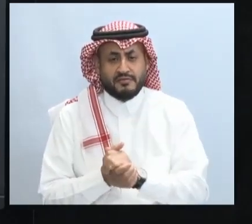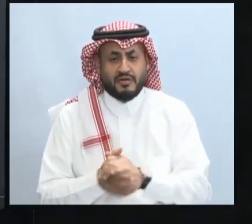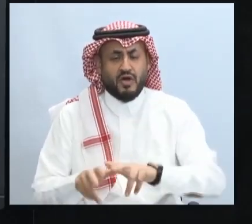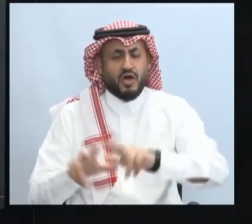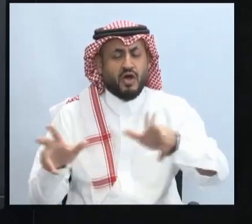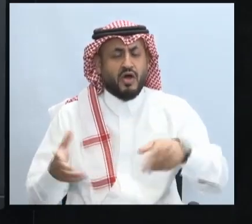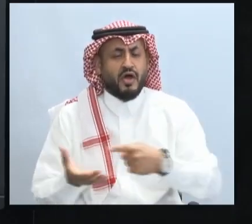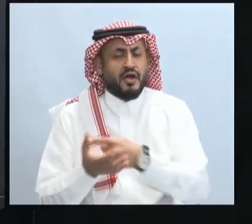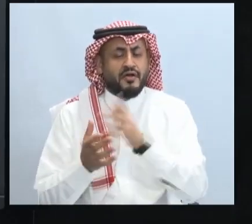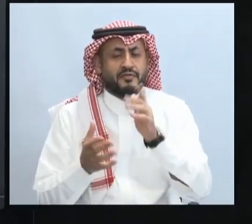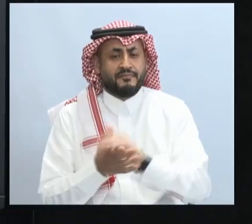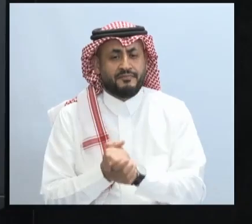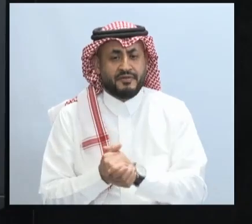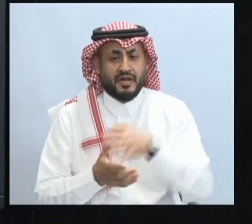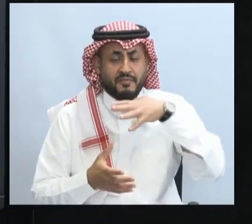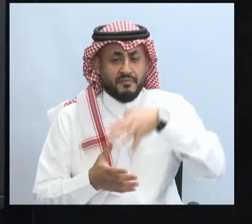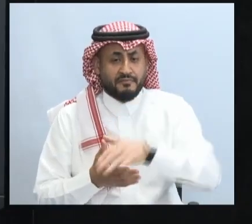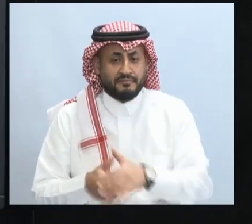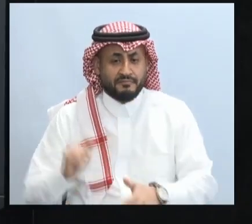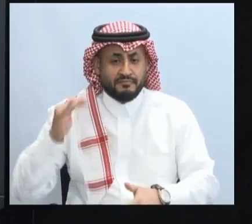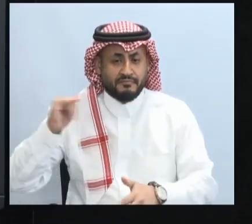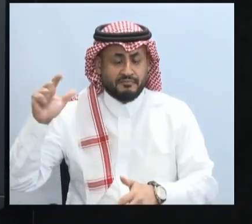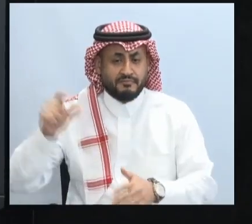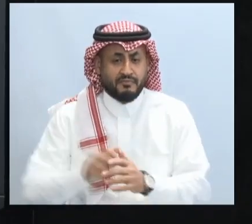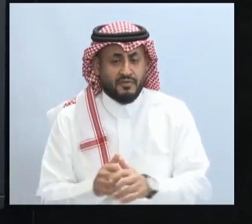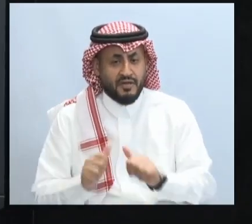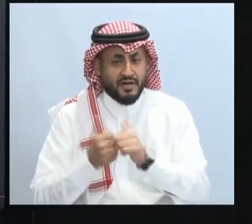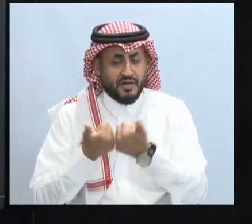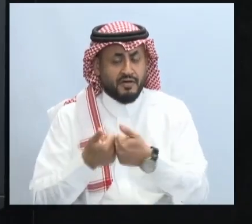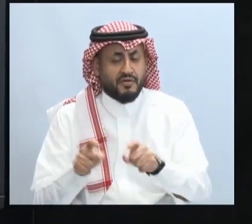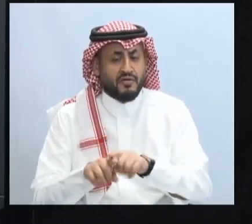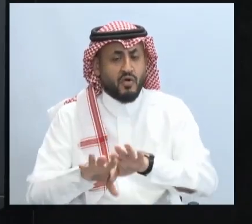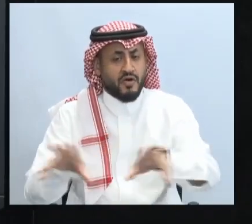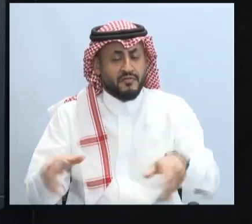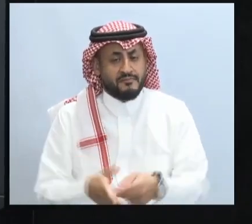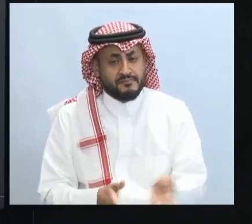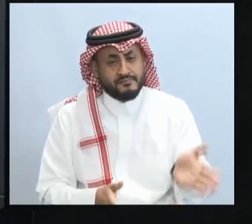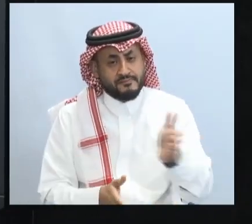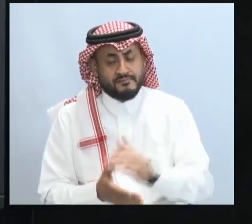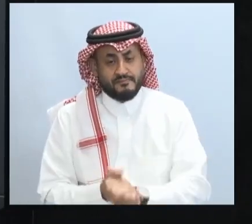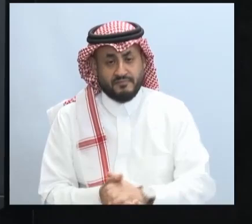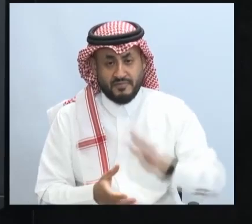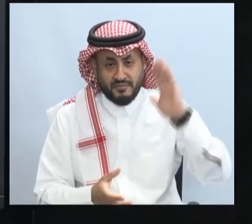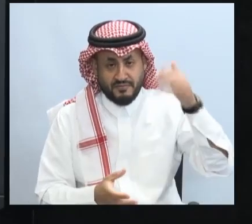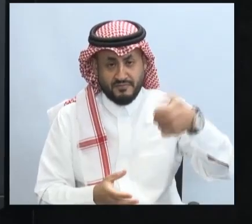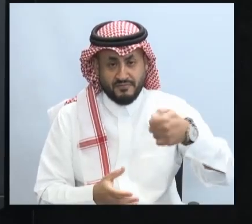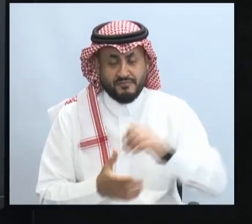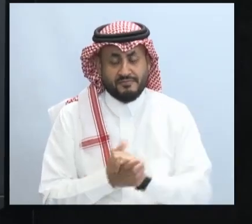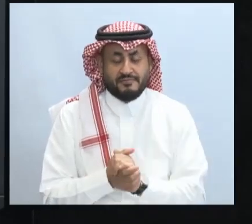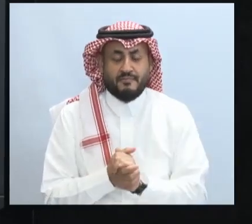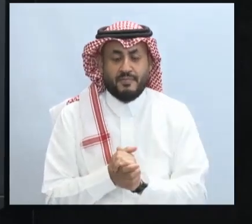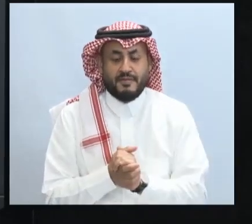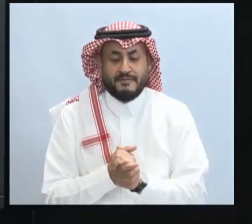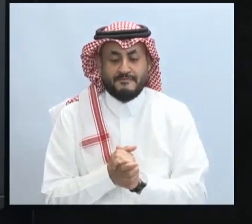خير خلق الله اجمعين نبينا محمد وعلى اله وصحبه اجمعين وبعد السلام عليكم ورحمه